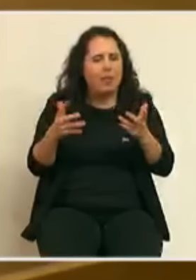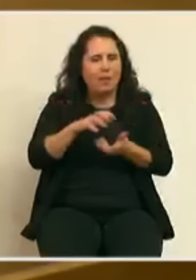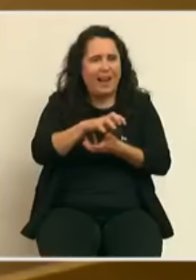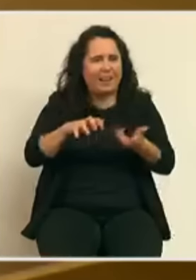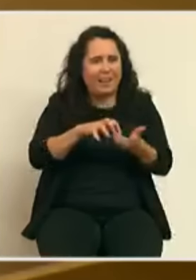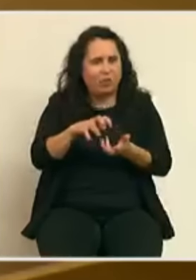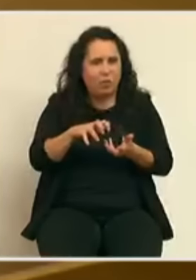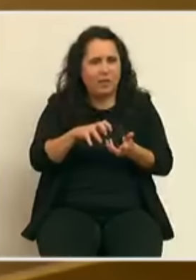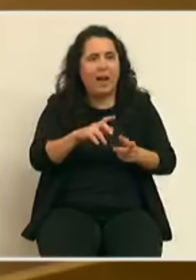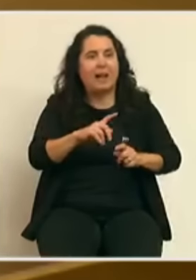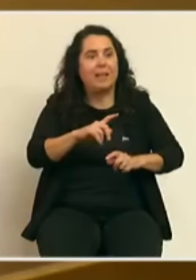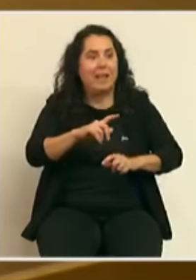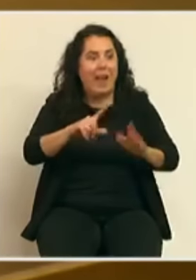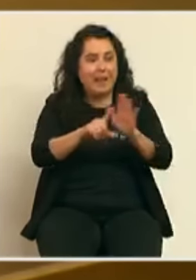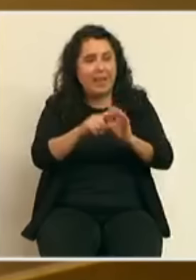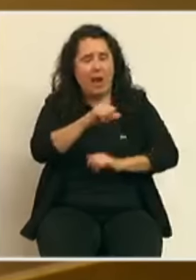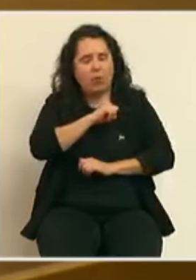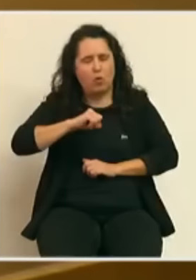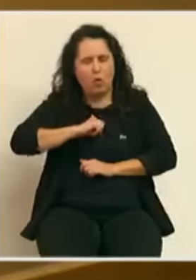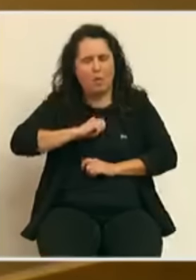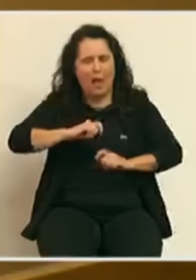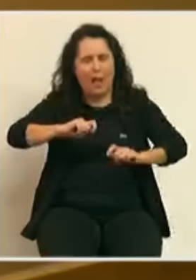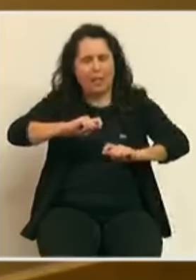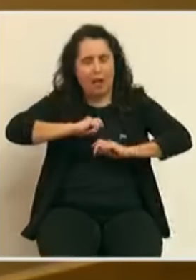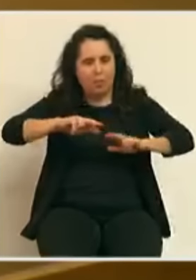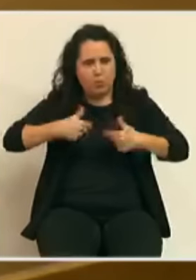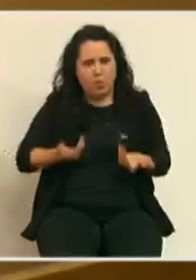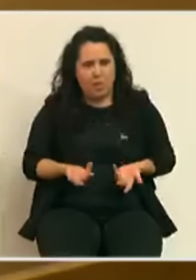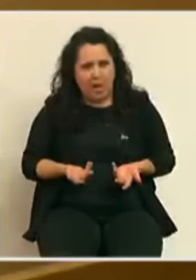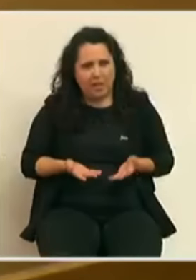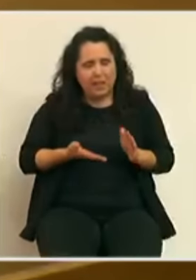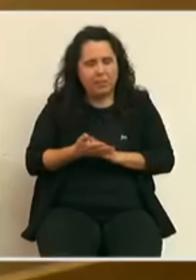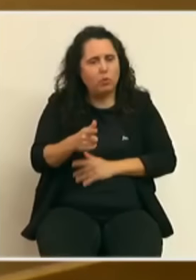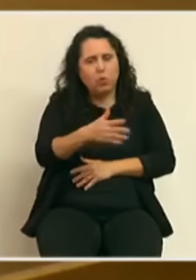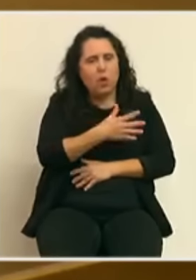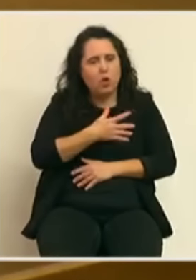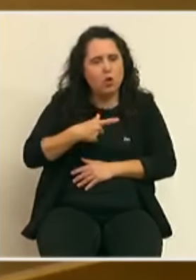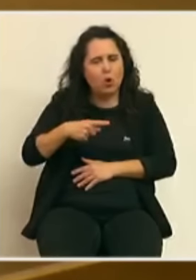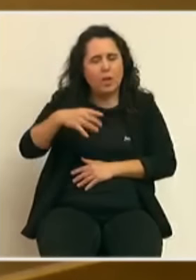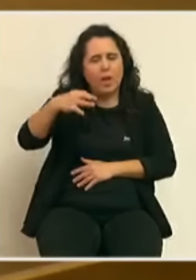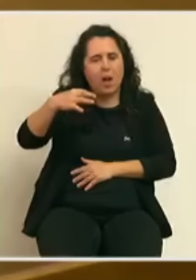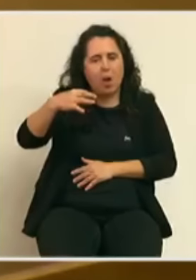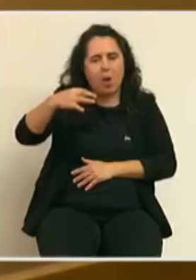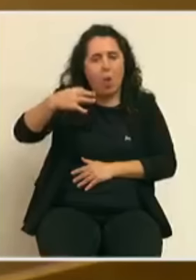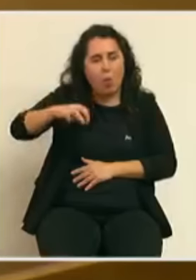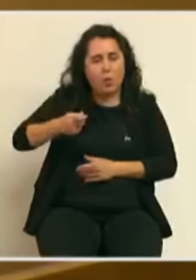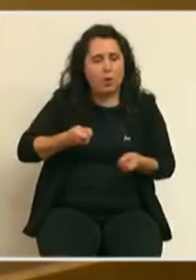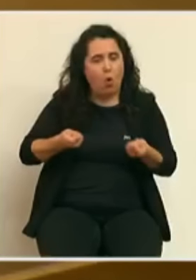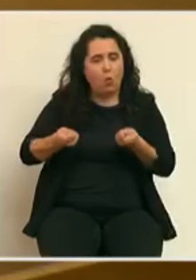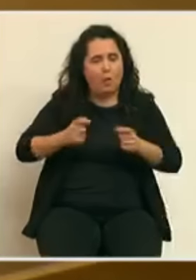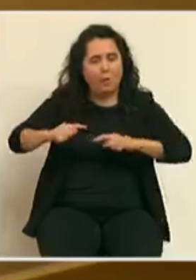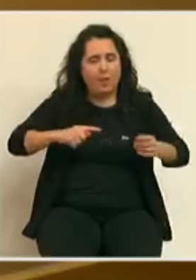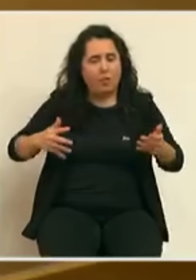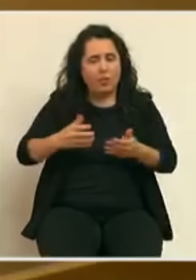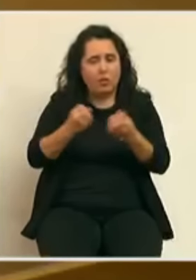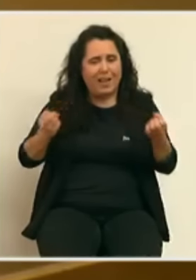li permet la llei autonòmica? És perquè no vol assumir formalment el mando únic i la direcció de totes les